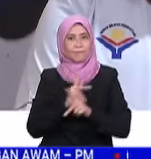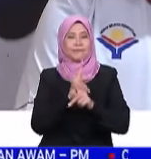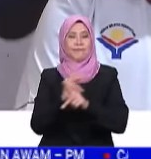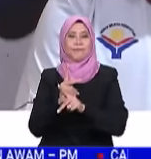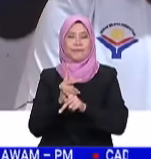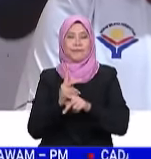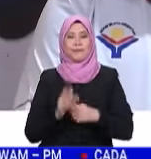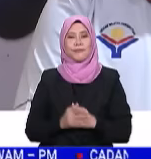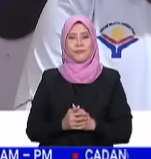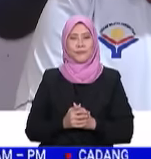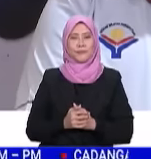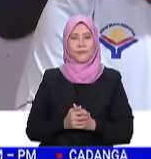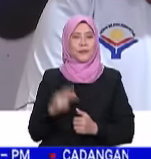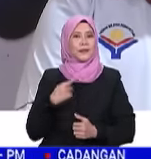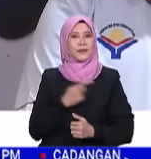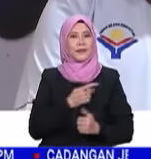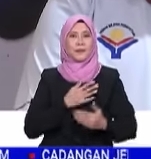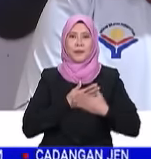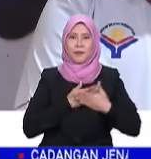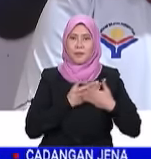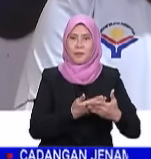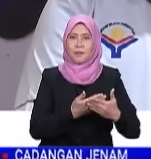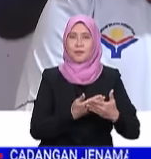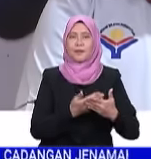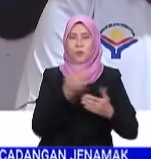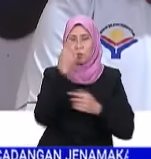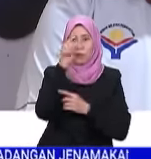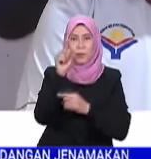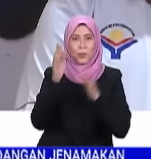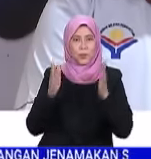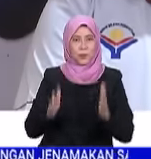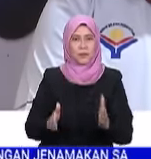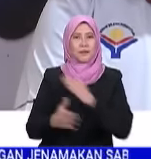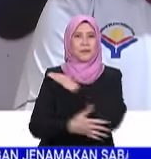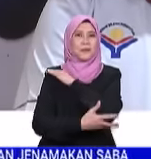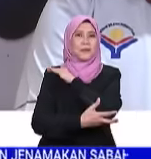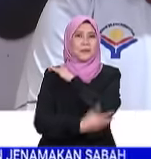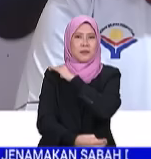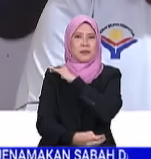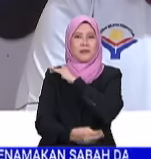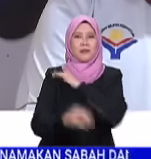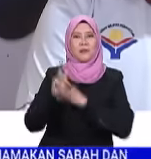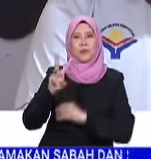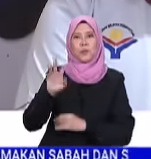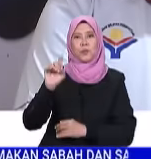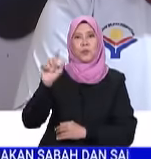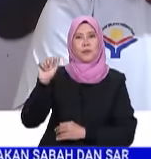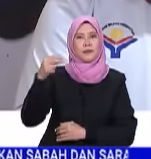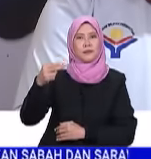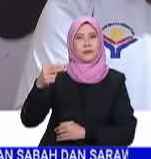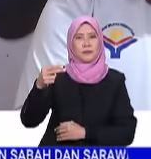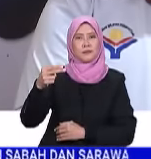kebajikanan kita prihatin kepada warga miskin di wilayah ni